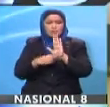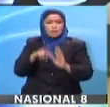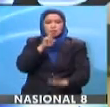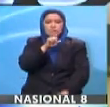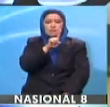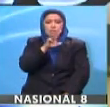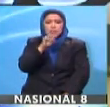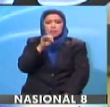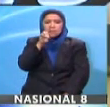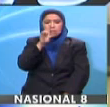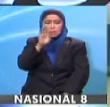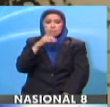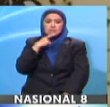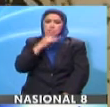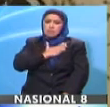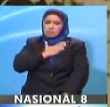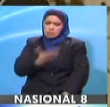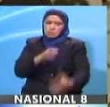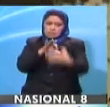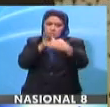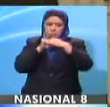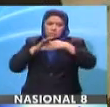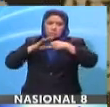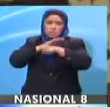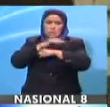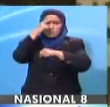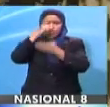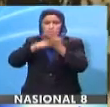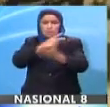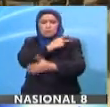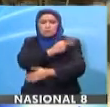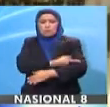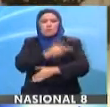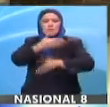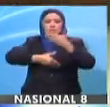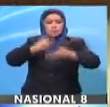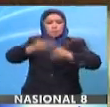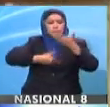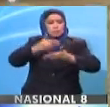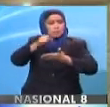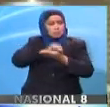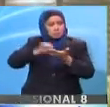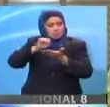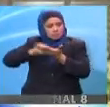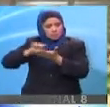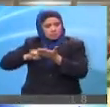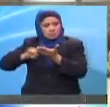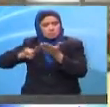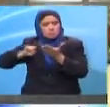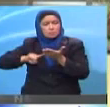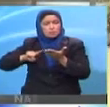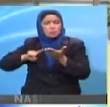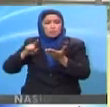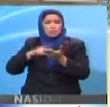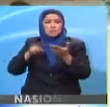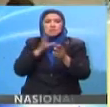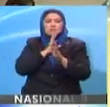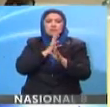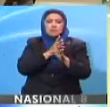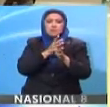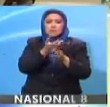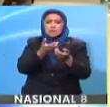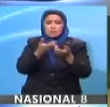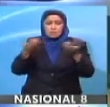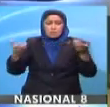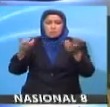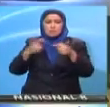menyatakan komitmen akan memberi kerjasama penuh kepada pihak berkuasa dalam proses siasatan itu dalam kenyataan berasingan Petr Saudi menyambut